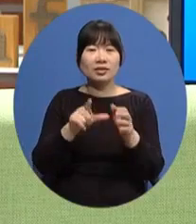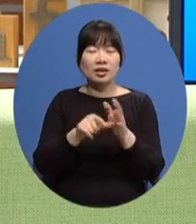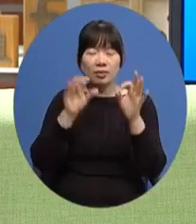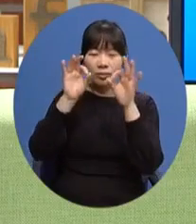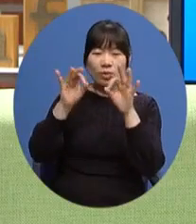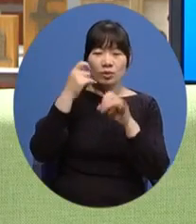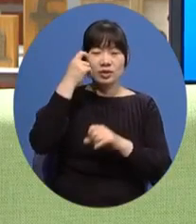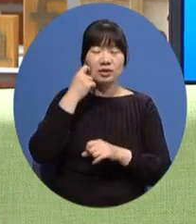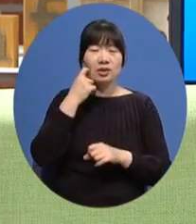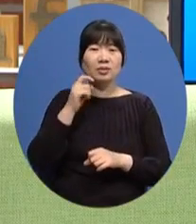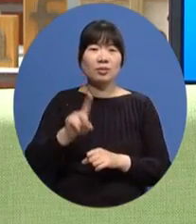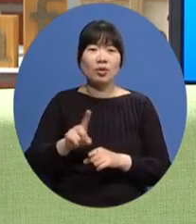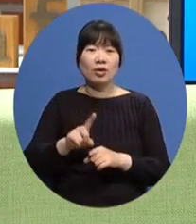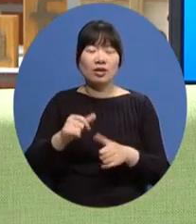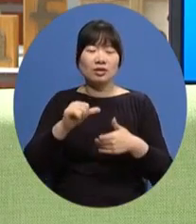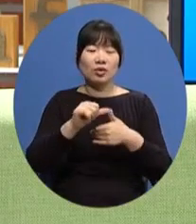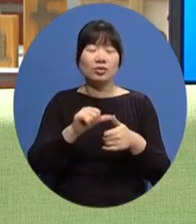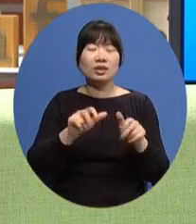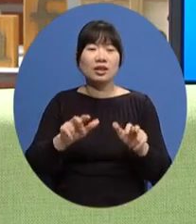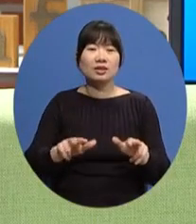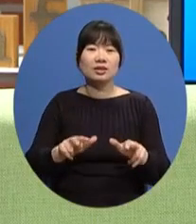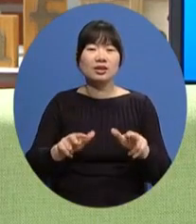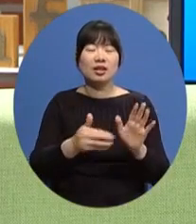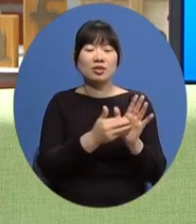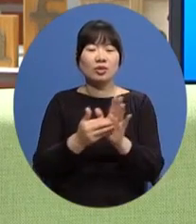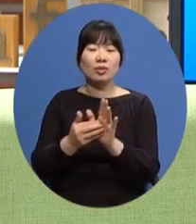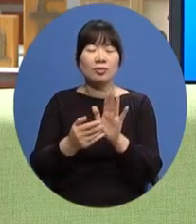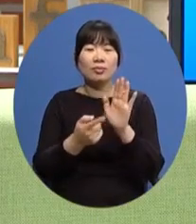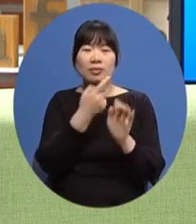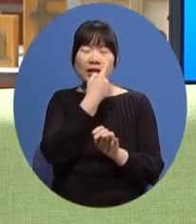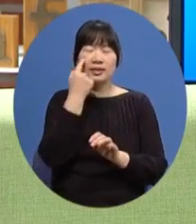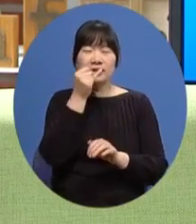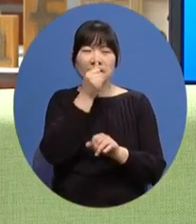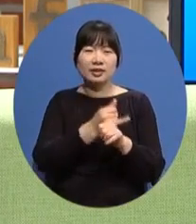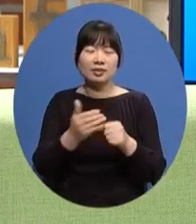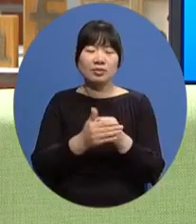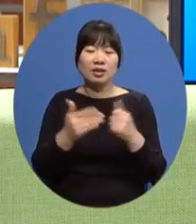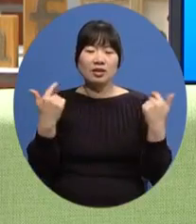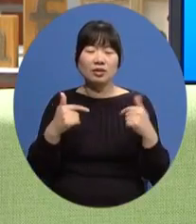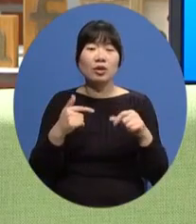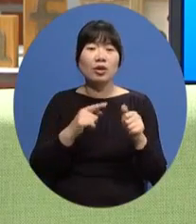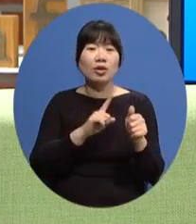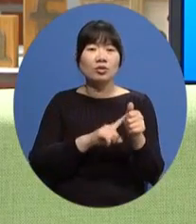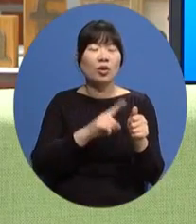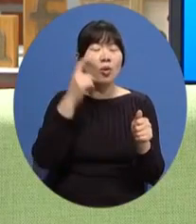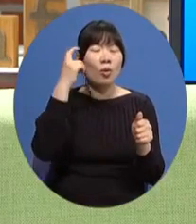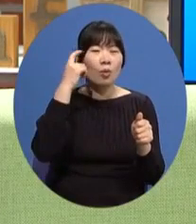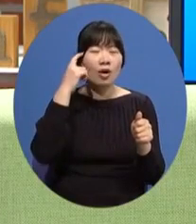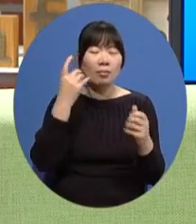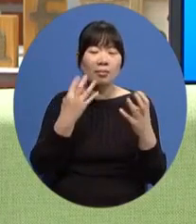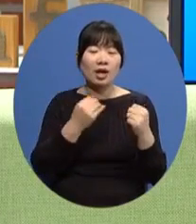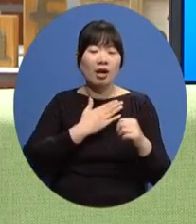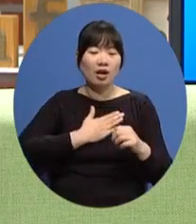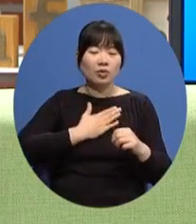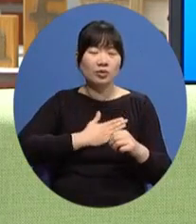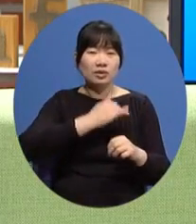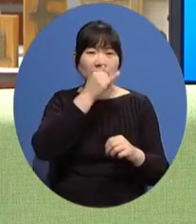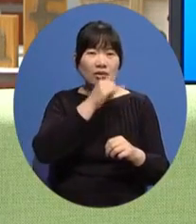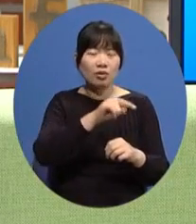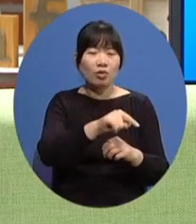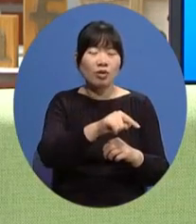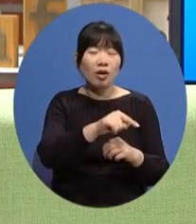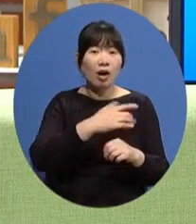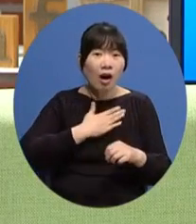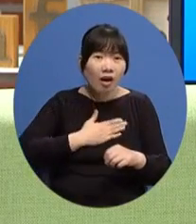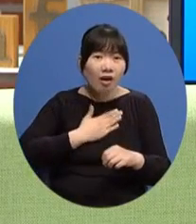보면서 느꼈던 것이 건우가 이제 거부 반응을 보이니까 늘 얘한테 넌 되게 많은 걸 알고 있어. 야, 너